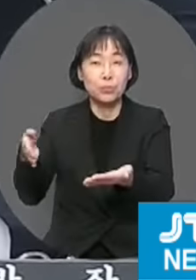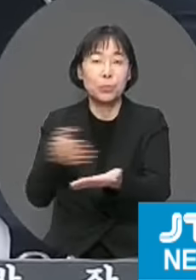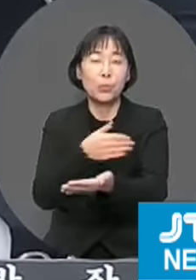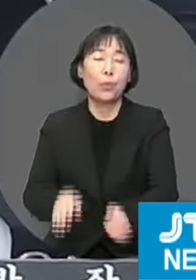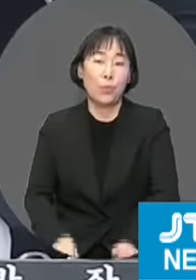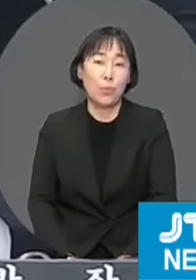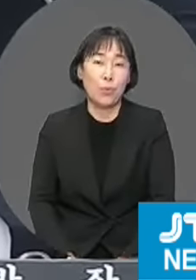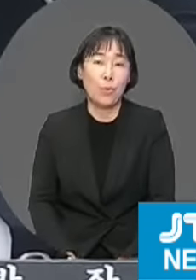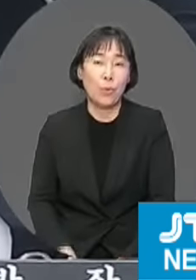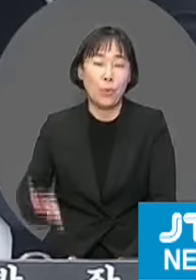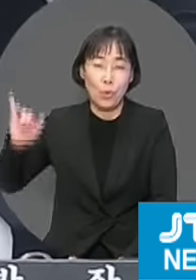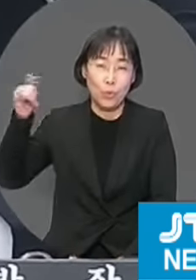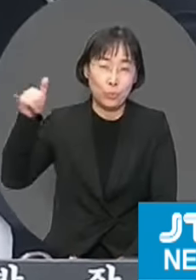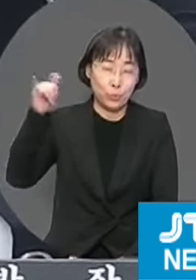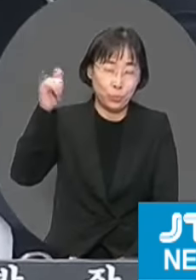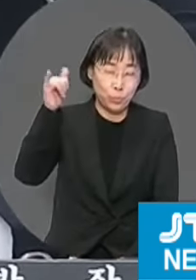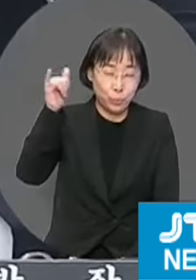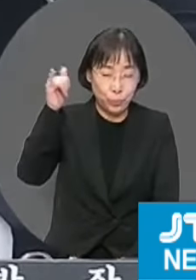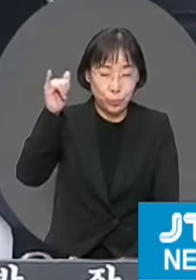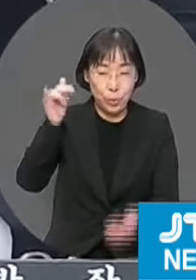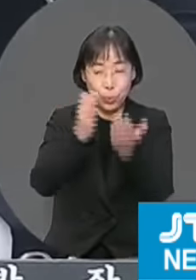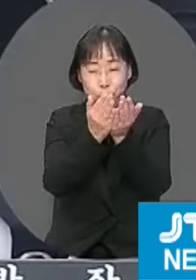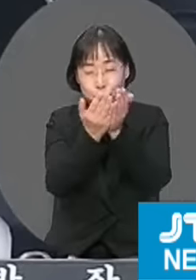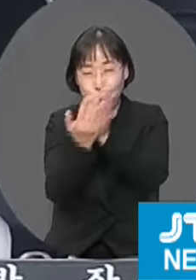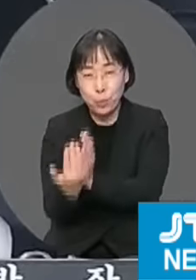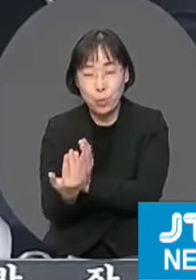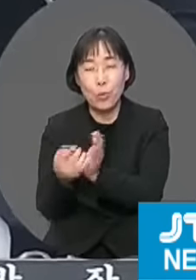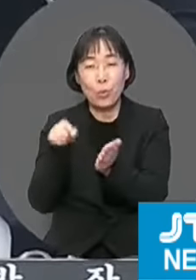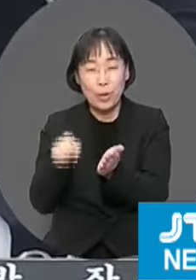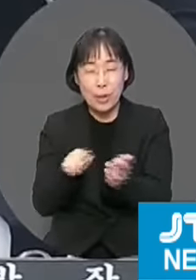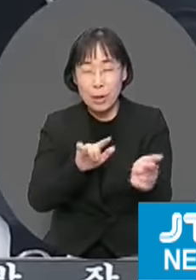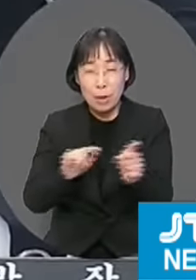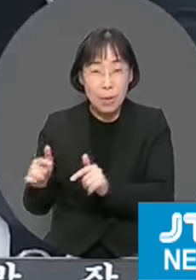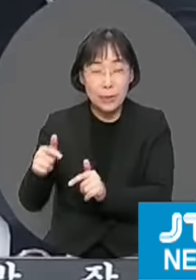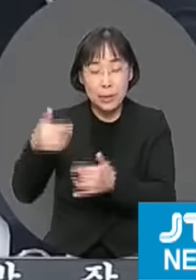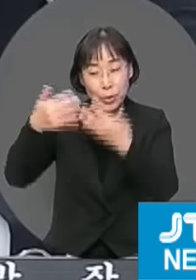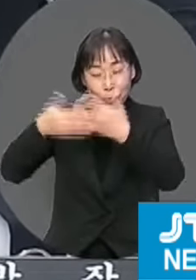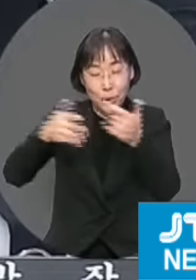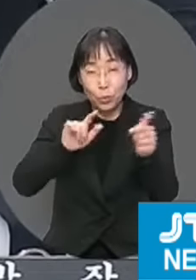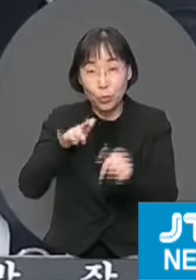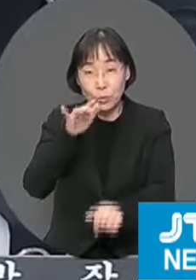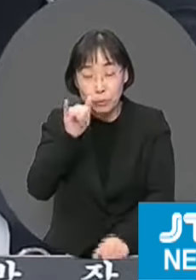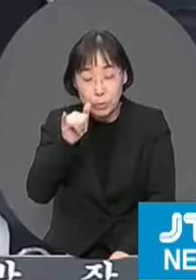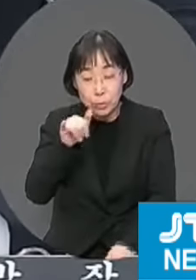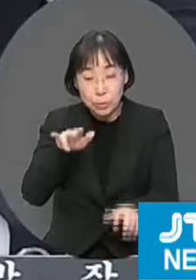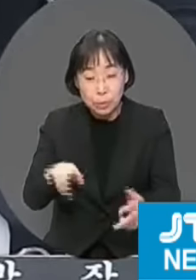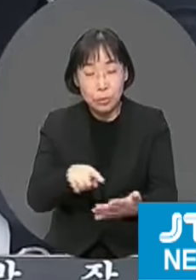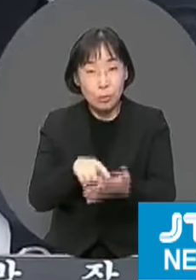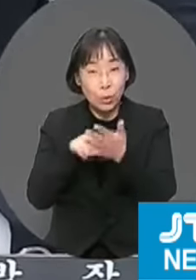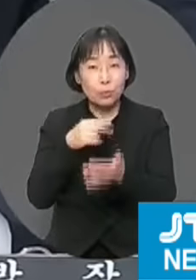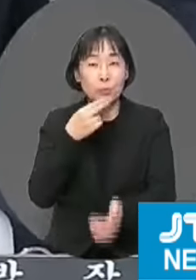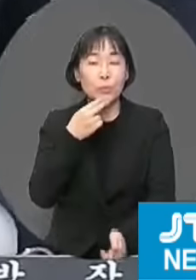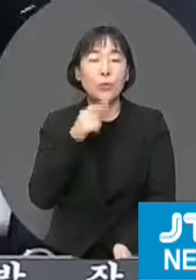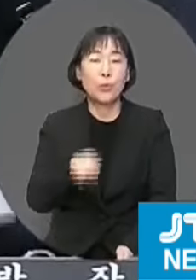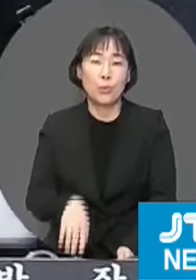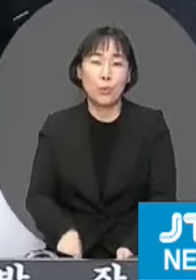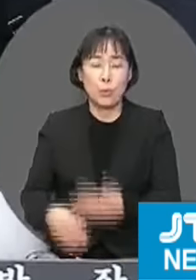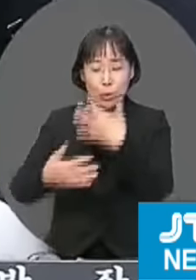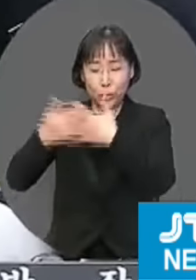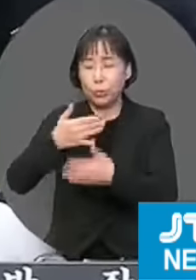그거 다 국민의 준조색적인 수신료로 띄운 건데 그 영상 자료가 왜 가치가 없습니까? 그 자료가 있으면은 그거는 꼭